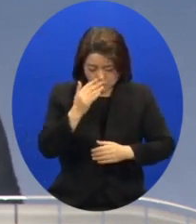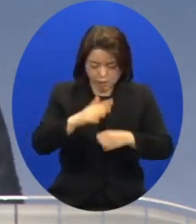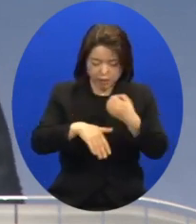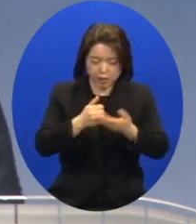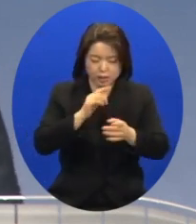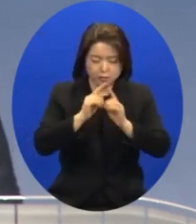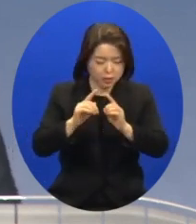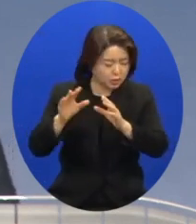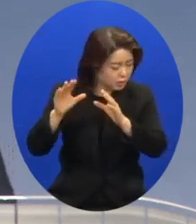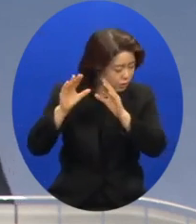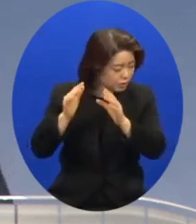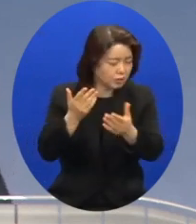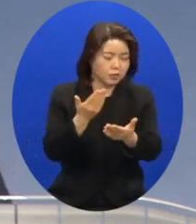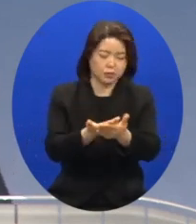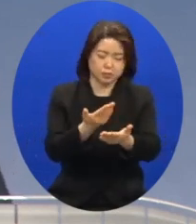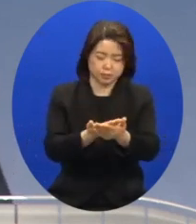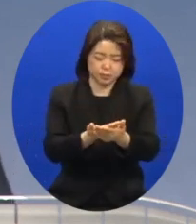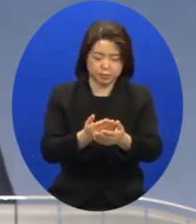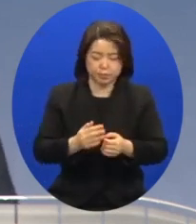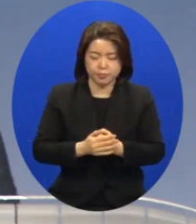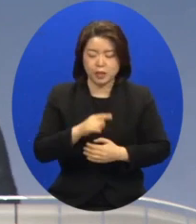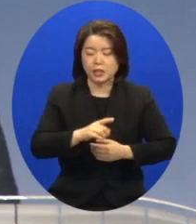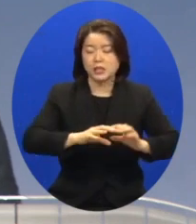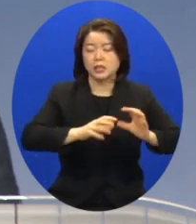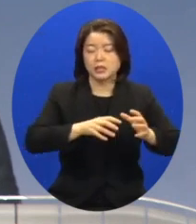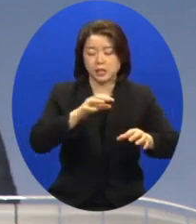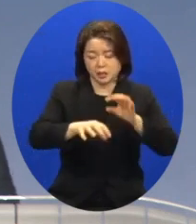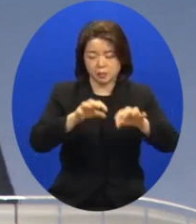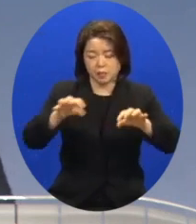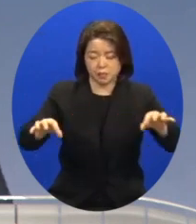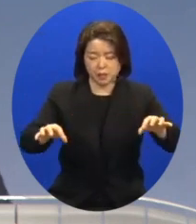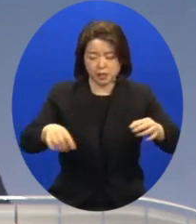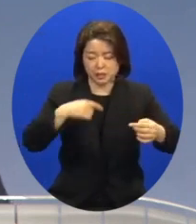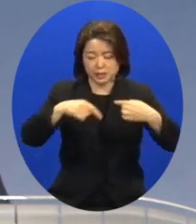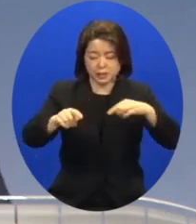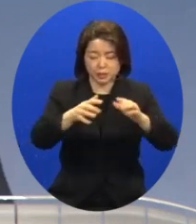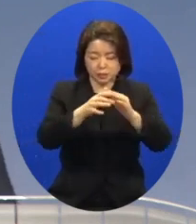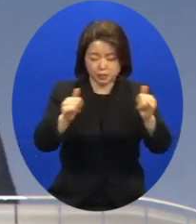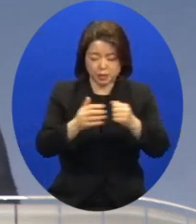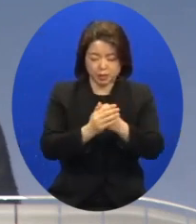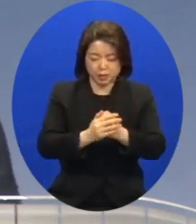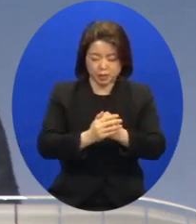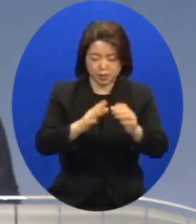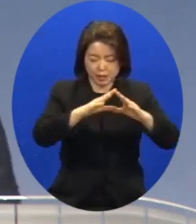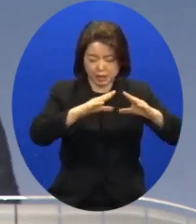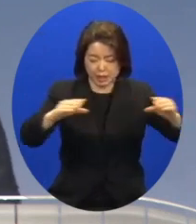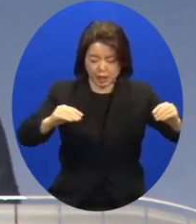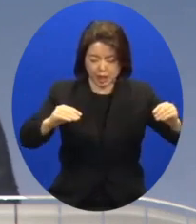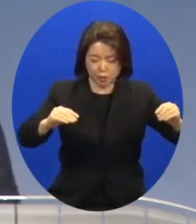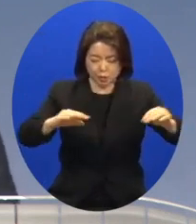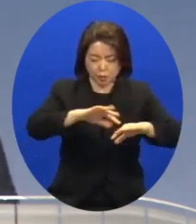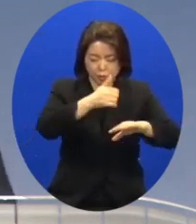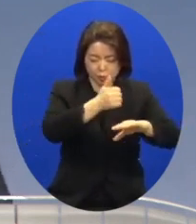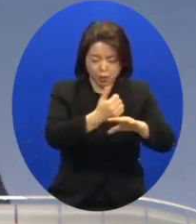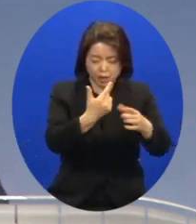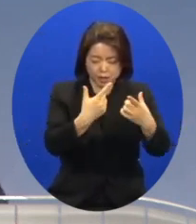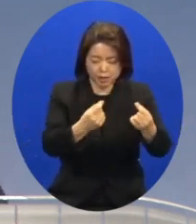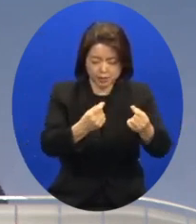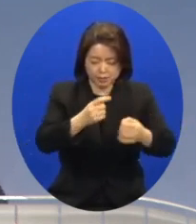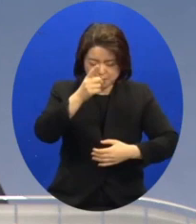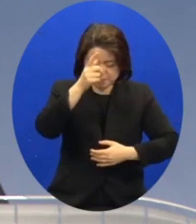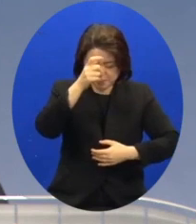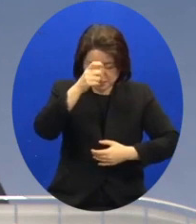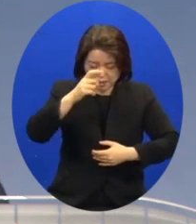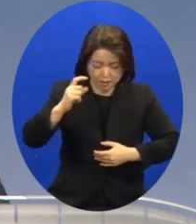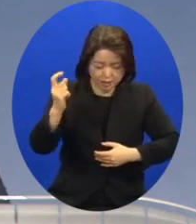말씀에 귀를 기울이게 하소서. 이 나라 각계각층의 지도자들이 애굽의 바로와 같은 완고한 마음을